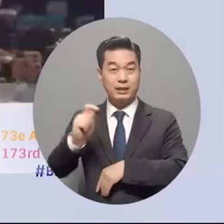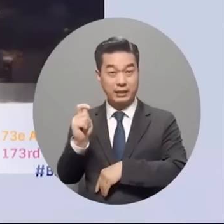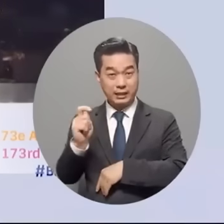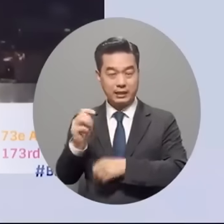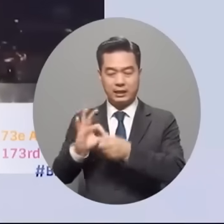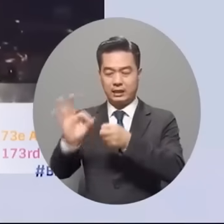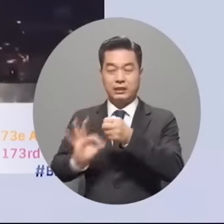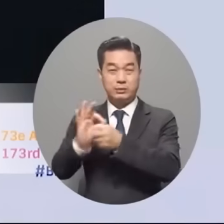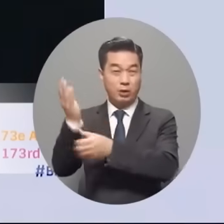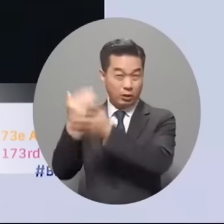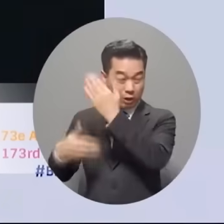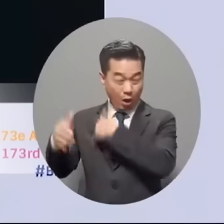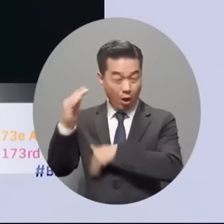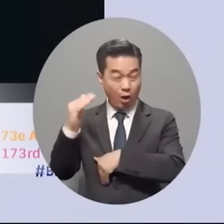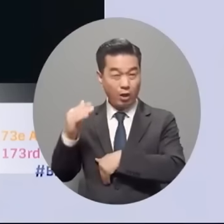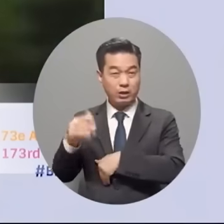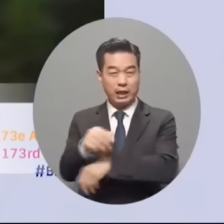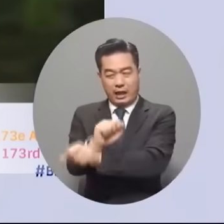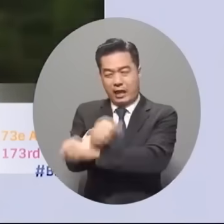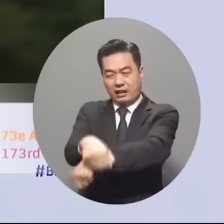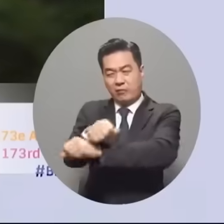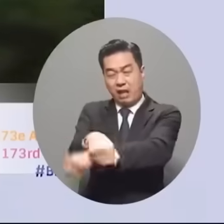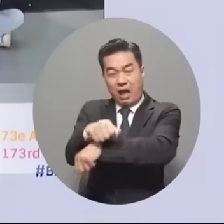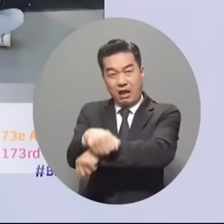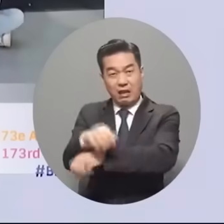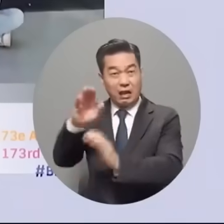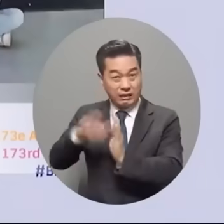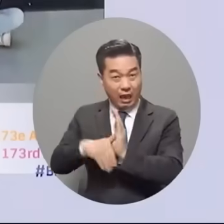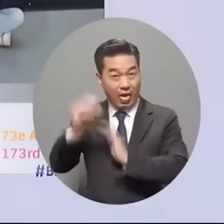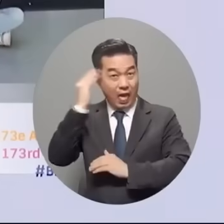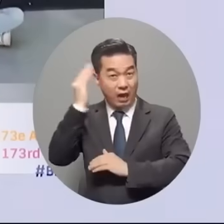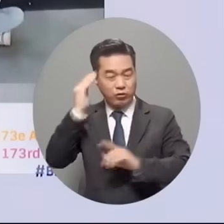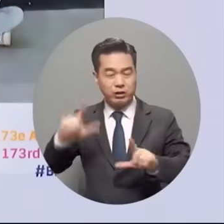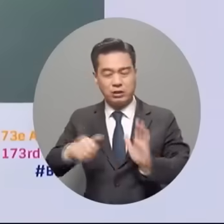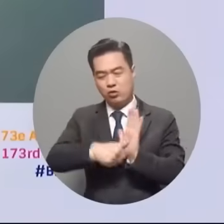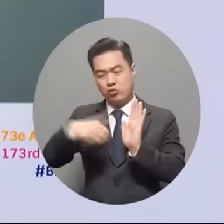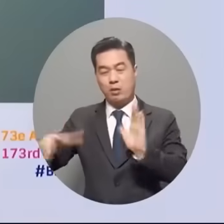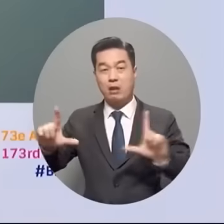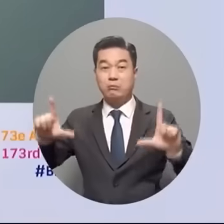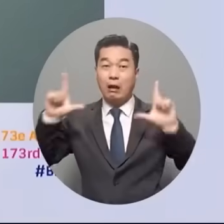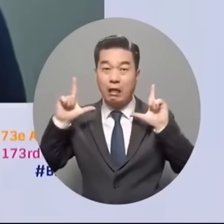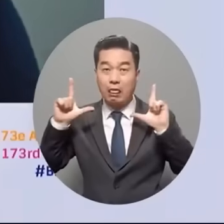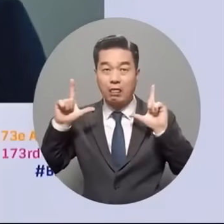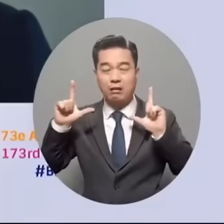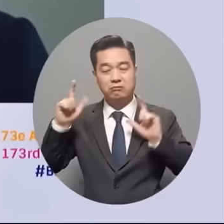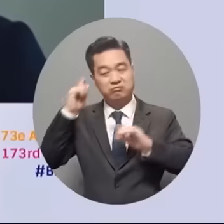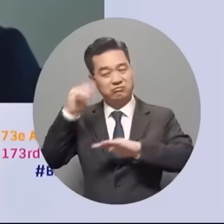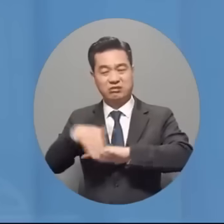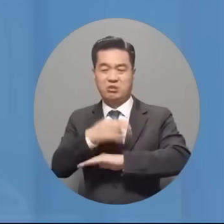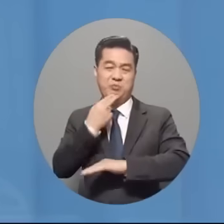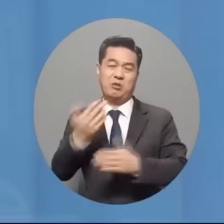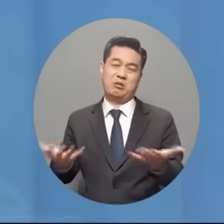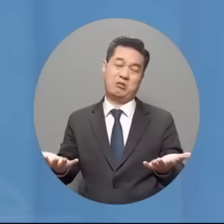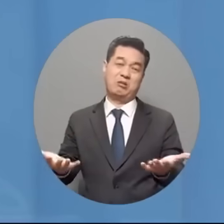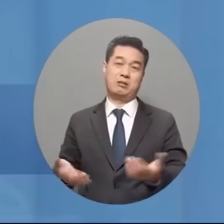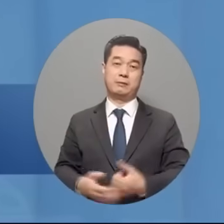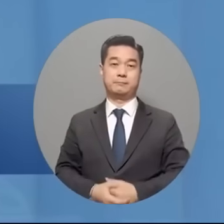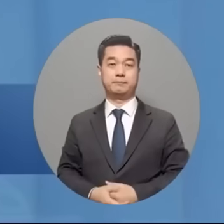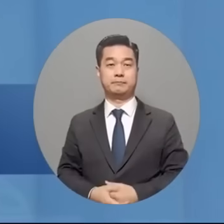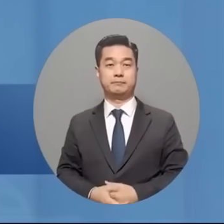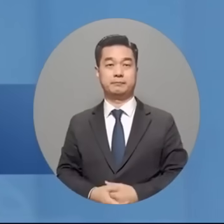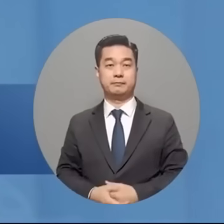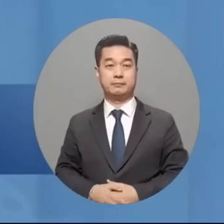전 강남스타일과 한국인 유명인만 내세운 전략 없는 영상이라는 뒷말까지 나왔습니다.